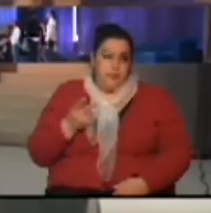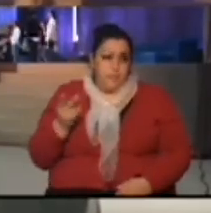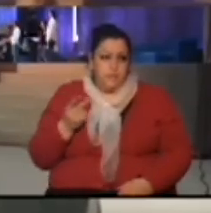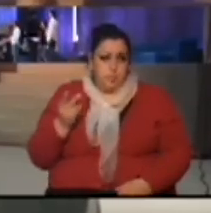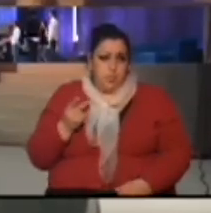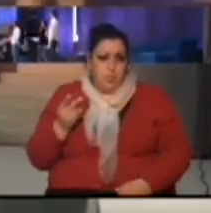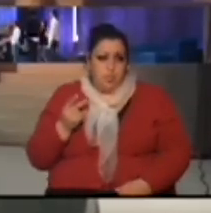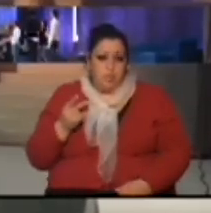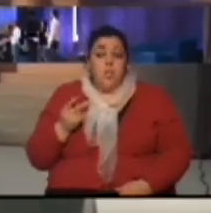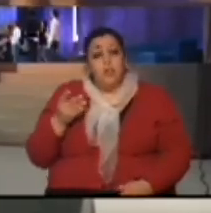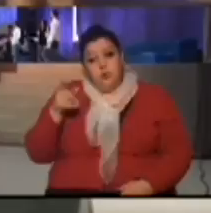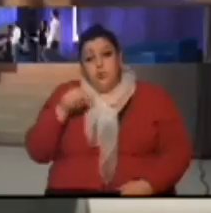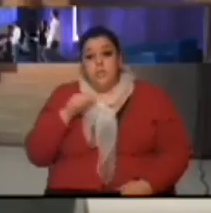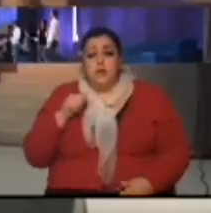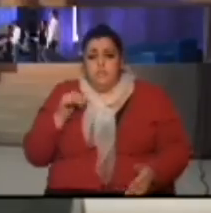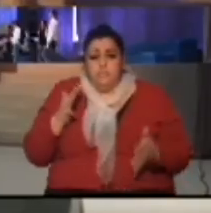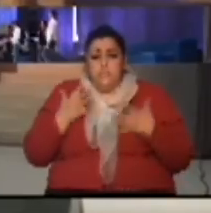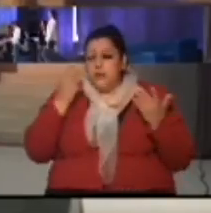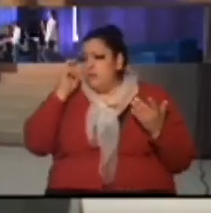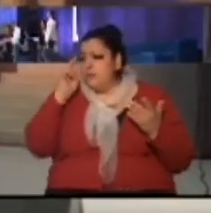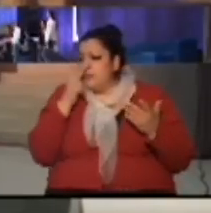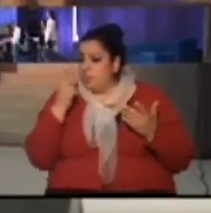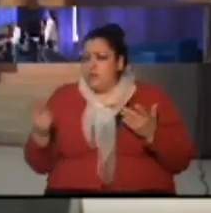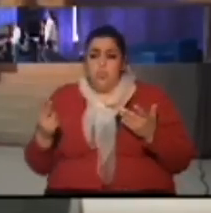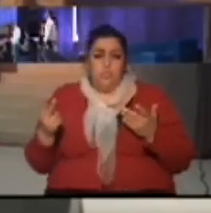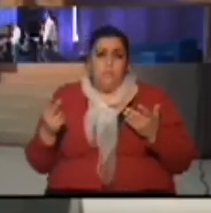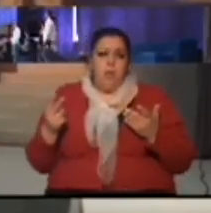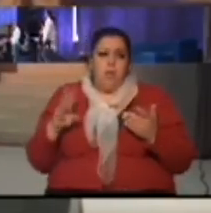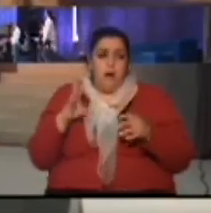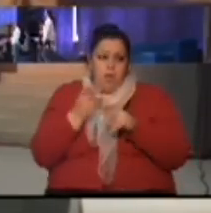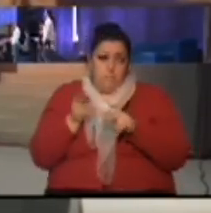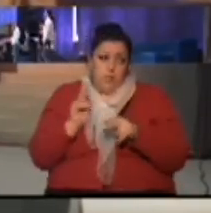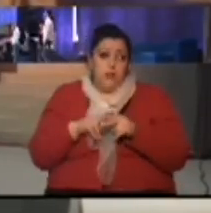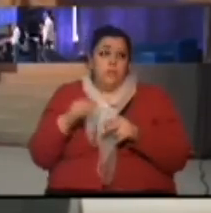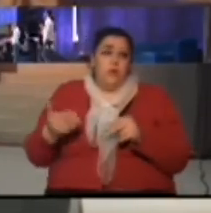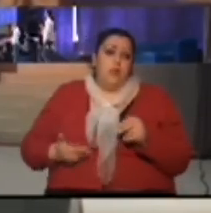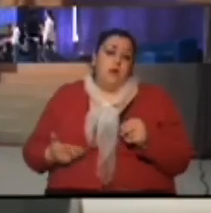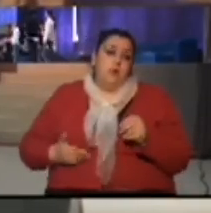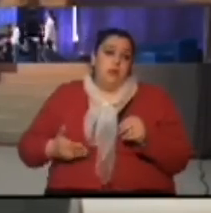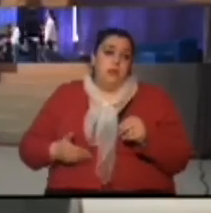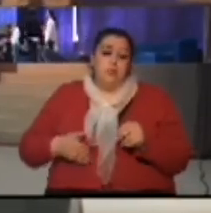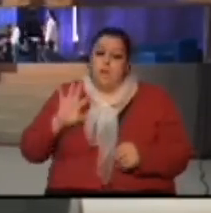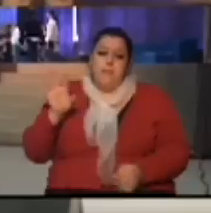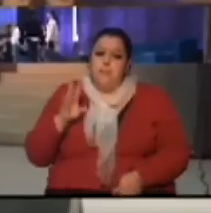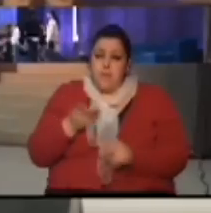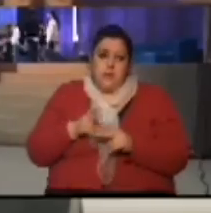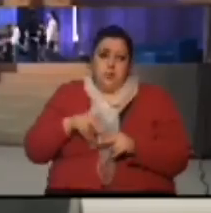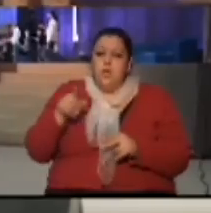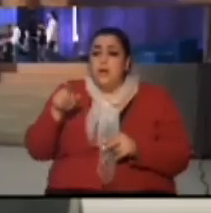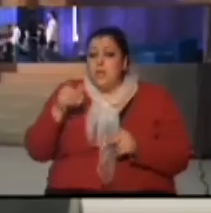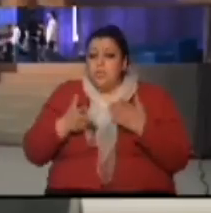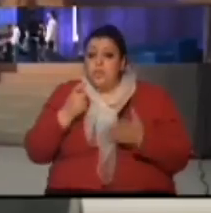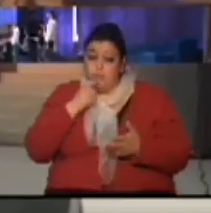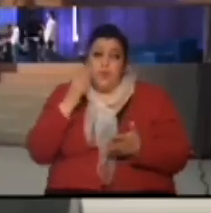ենք, մենք հիանում ենք Աստծո այն մեծ գործով, որ ունի քո կյանքում, քո կյանքի վրա, մի հանձնվիր,